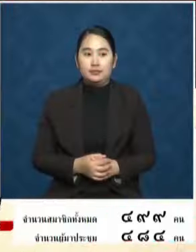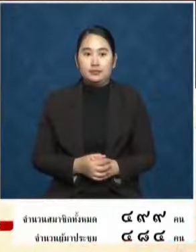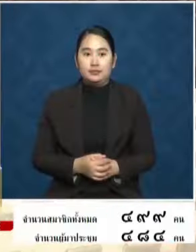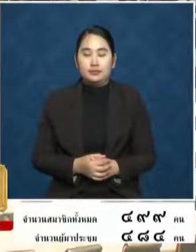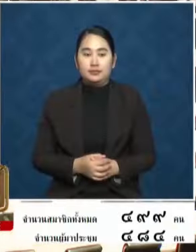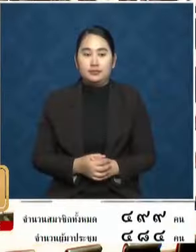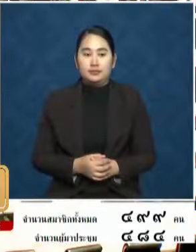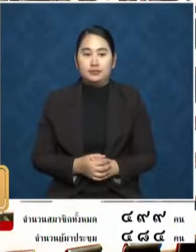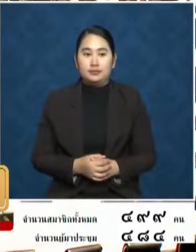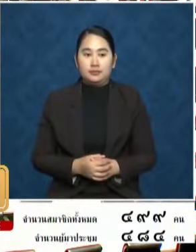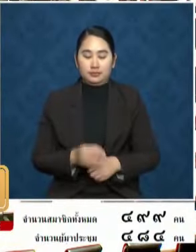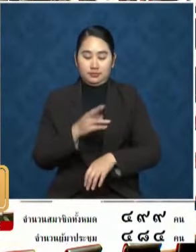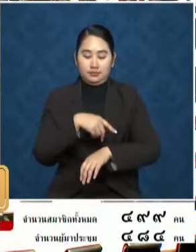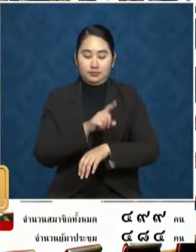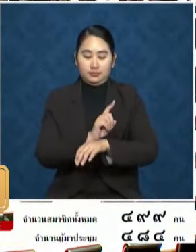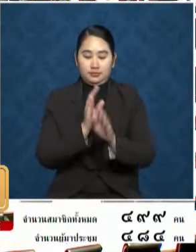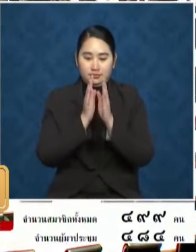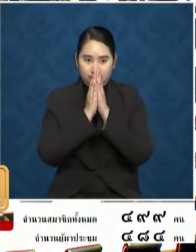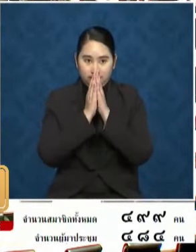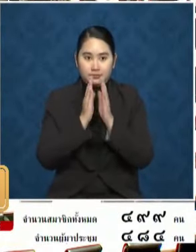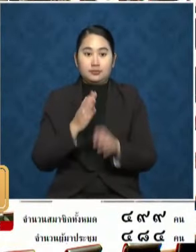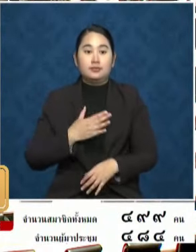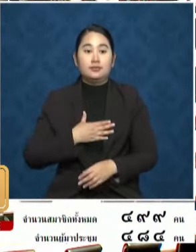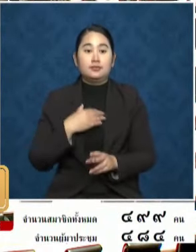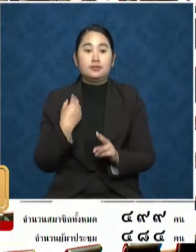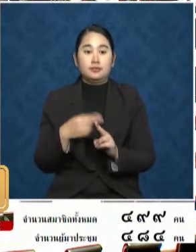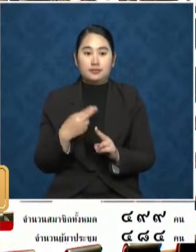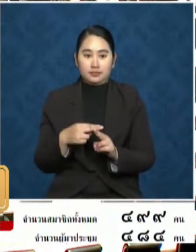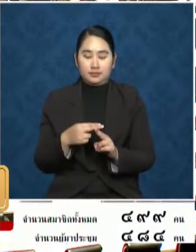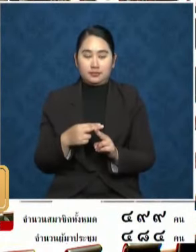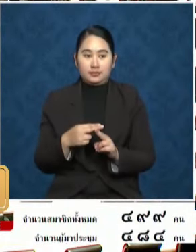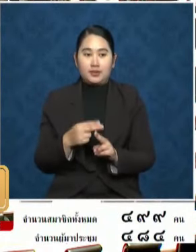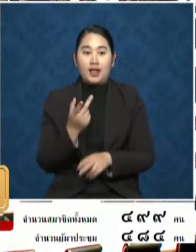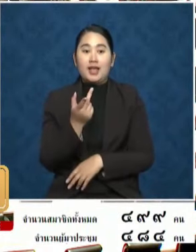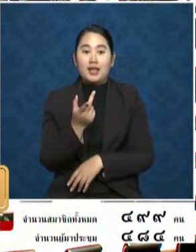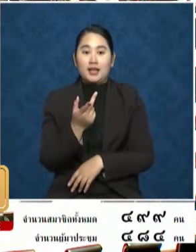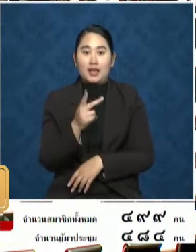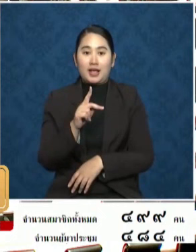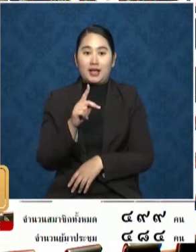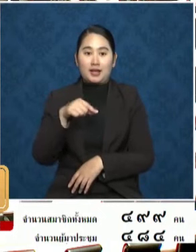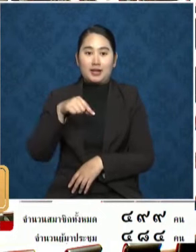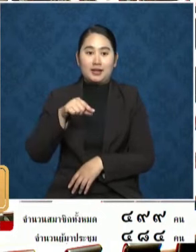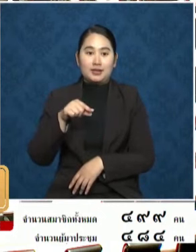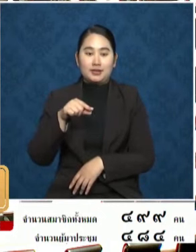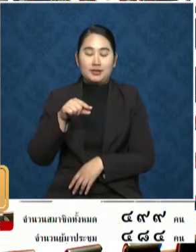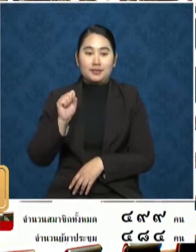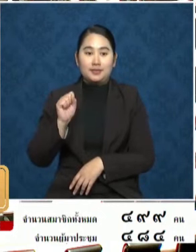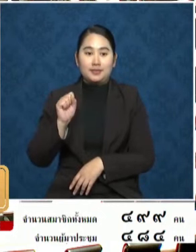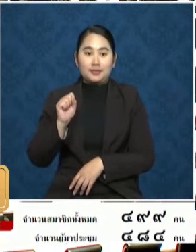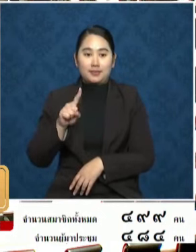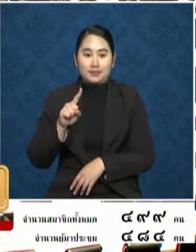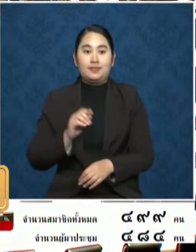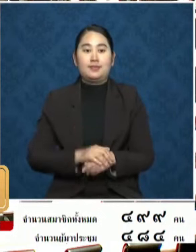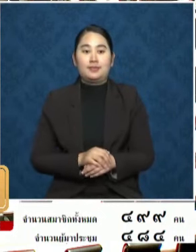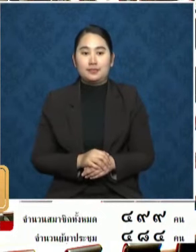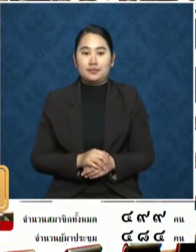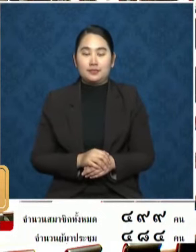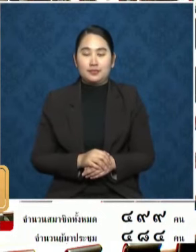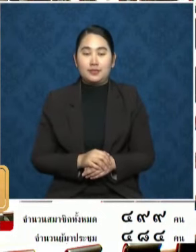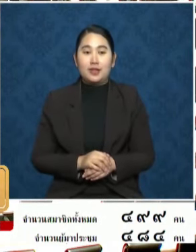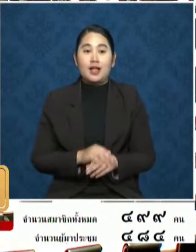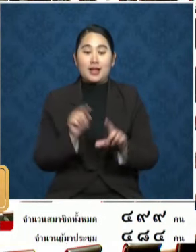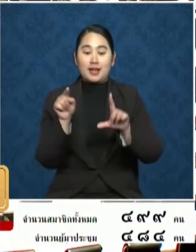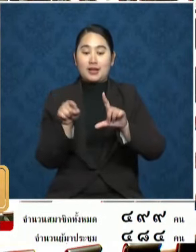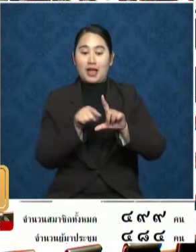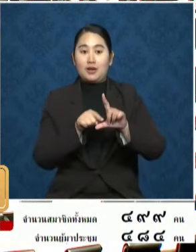เรียนท่านประธานสภาที่เคารพผมคิตปานเนียมสมาชิกสภาผู้แทนราษฎรจังหวัดตากพักเก้าไกลครับวันนี้ผมขอทำหน้าที่